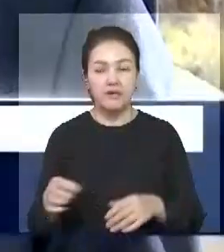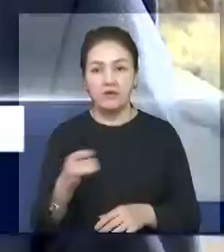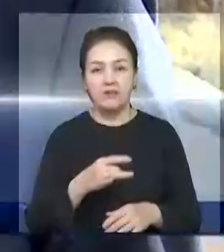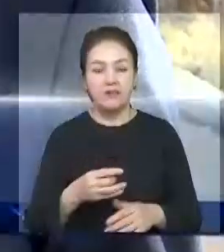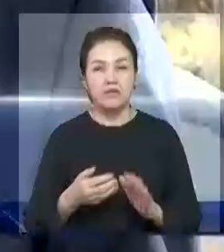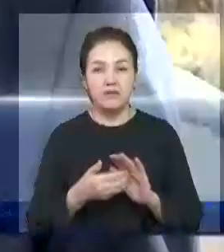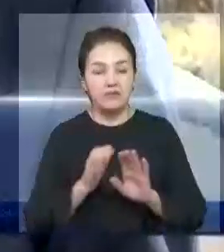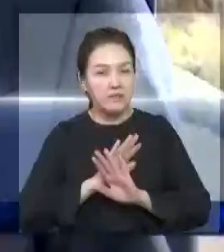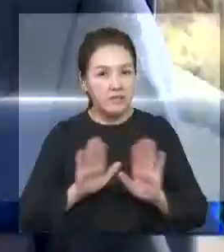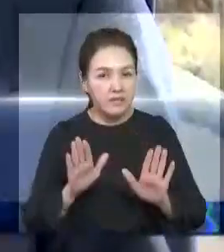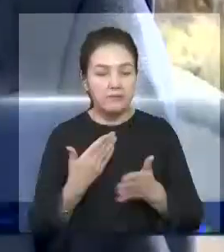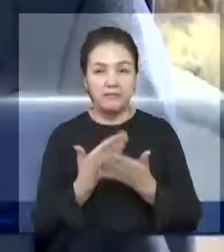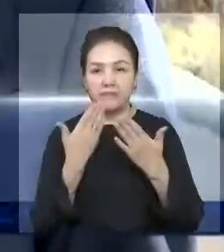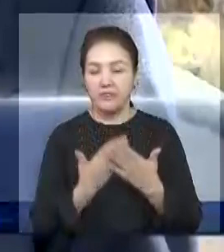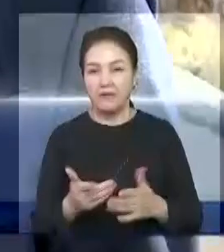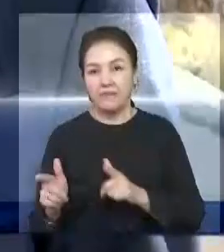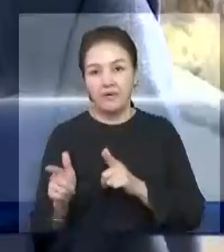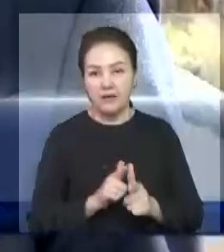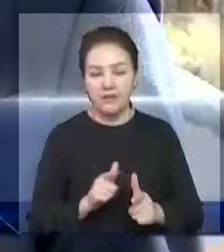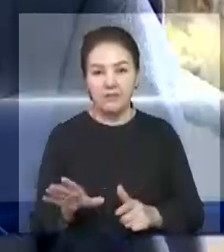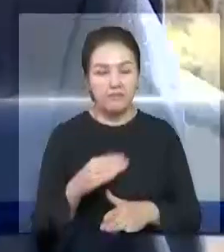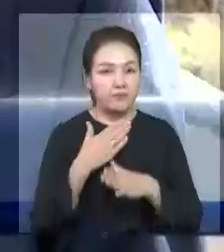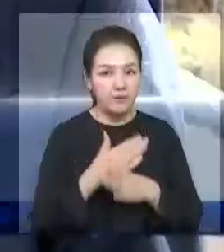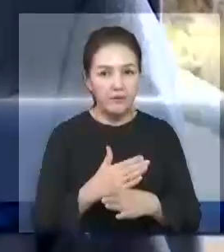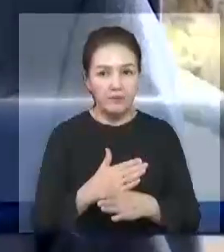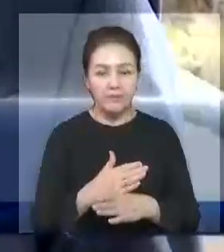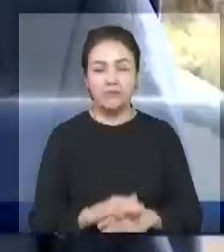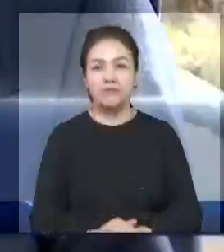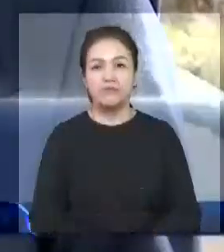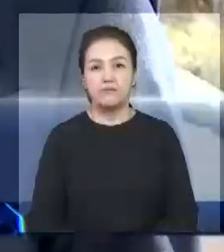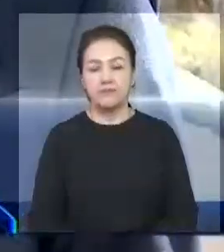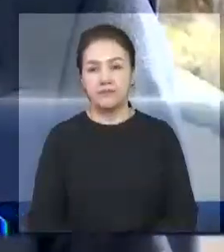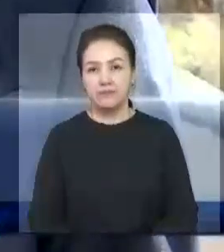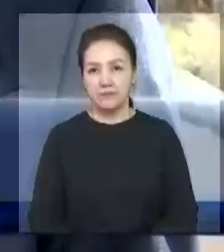дефицита нет и тем не менее Мы готовы оказать всю необходимую помощь